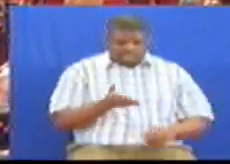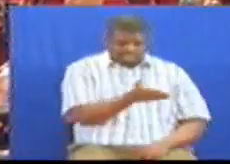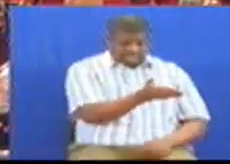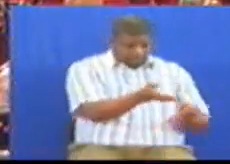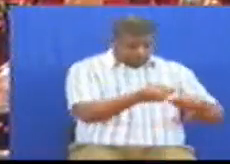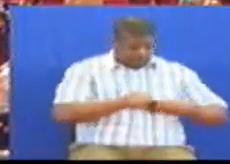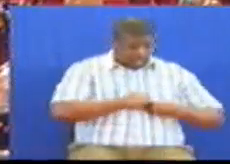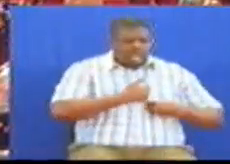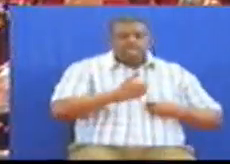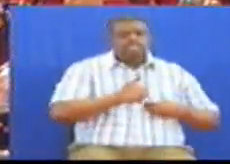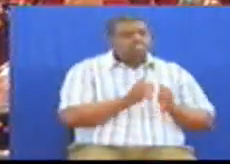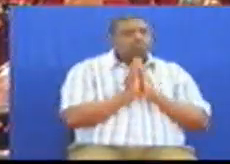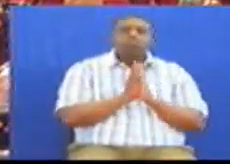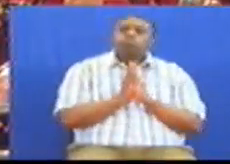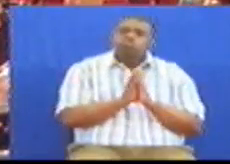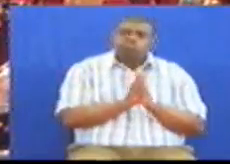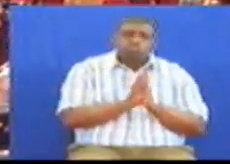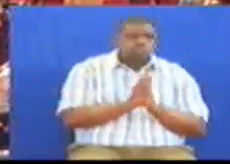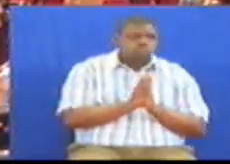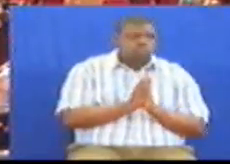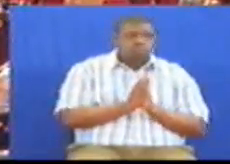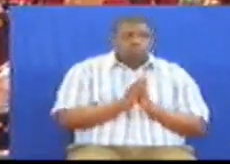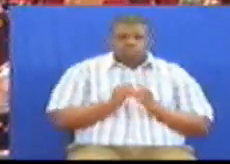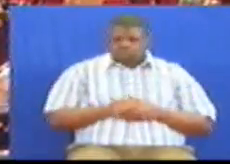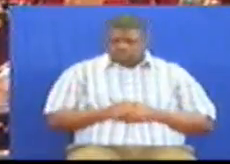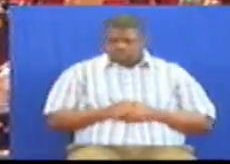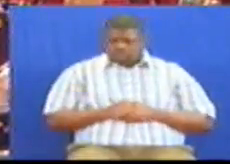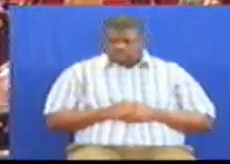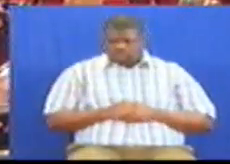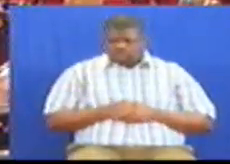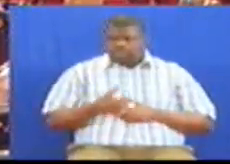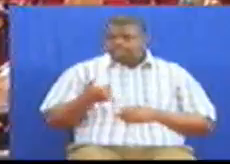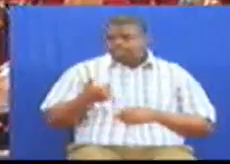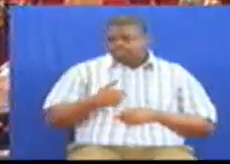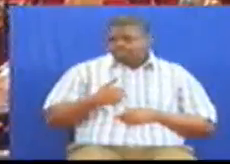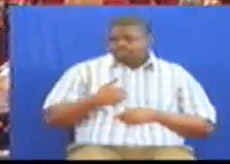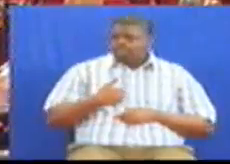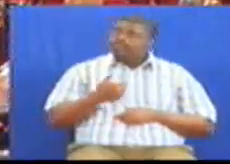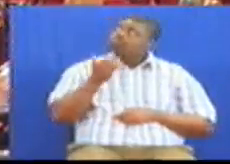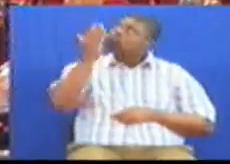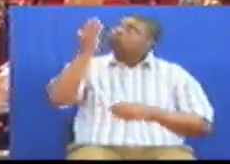Na kwa kweli nianze na kumshukuru Mwenyezi Mungu kwa kunipa pumzi.